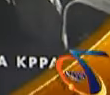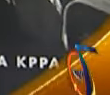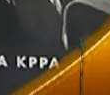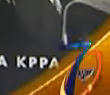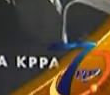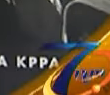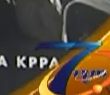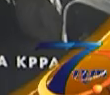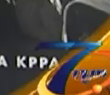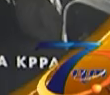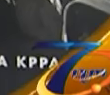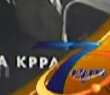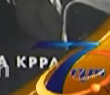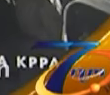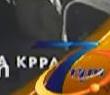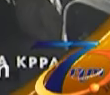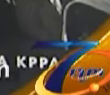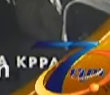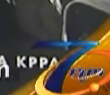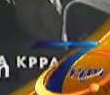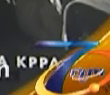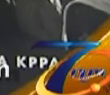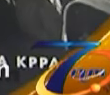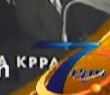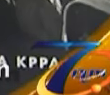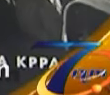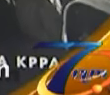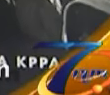Assalamualaikum warahmatullahi wabarakatuh.